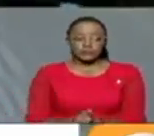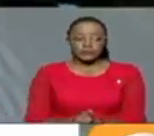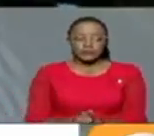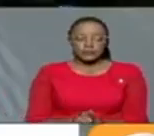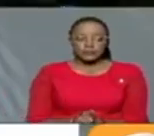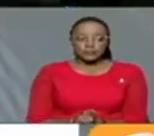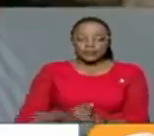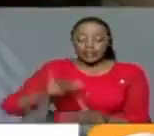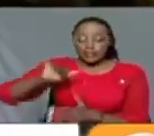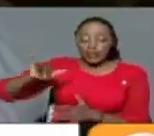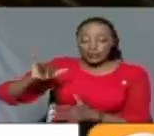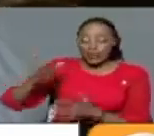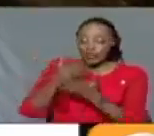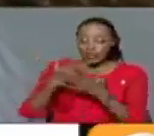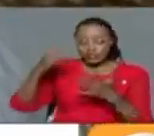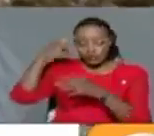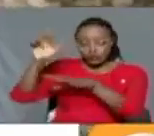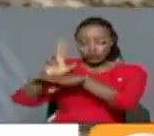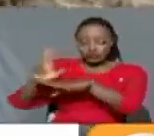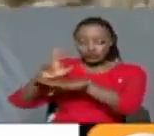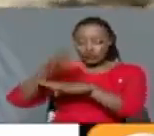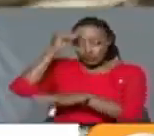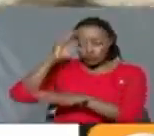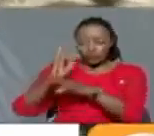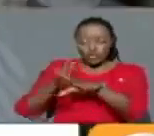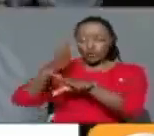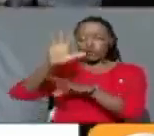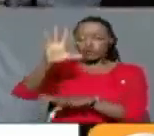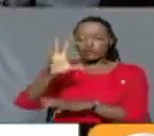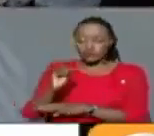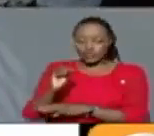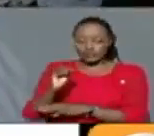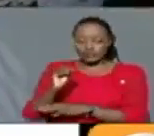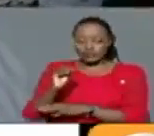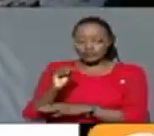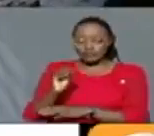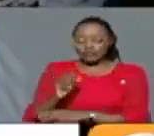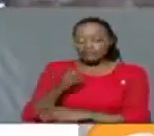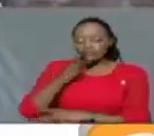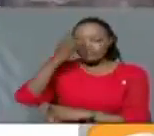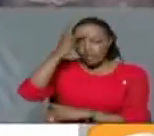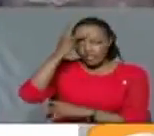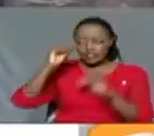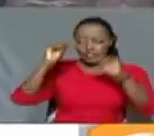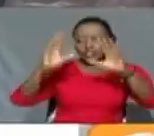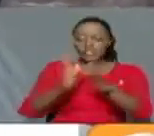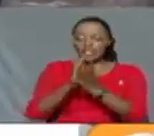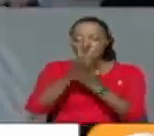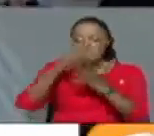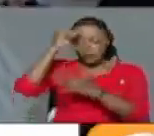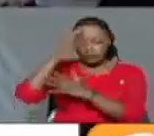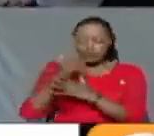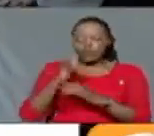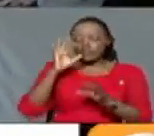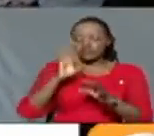Ni mabaki ya baadhi ya vitu vya matumizi vya wanafunzi zaidi ya 50. Wazazi, walimu na baadhi ya wanafunzi walizima